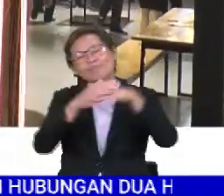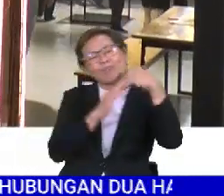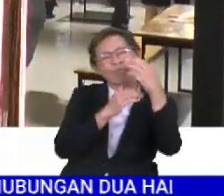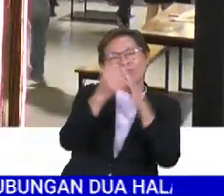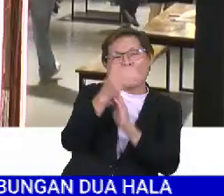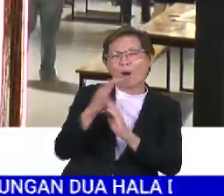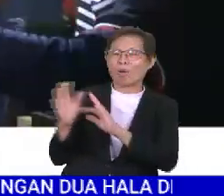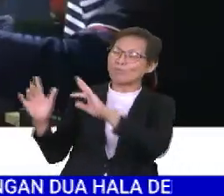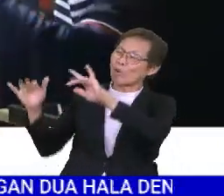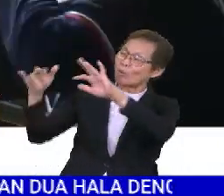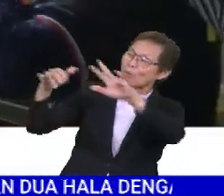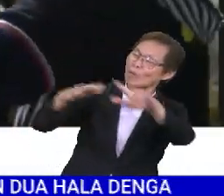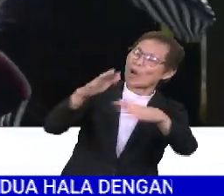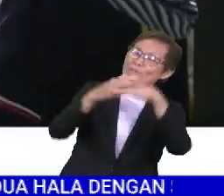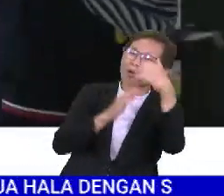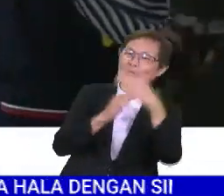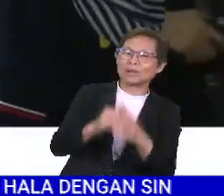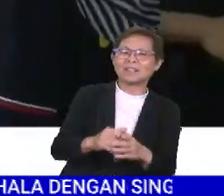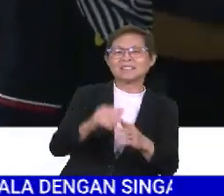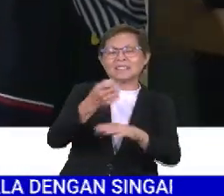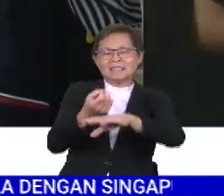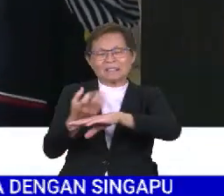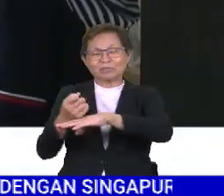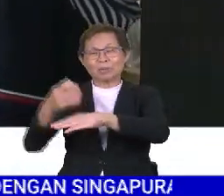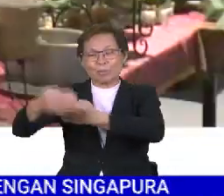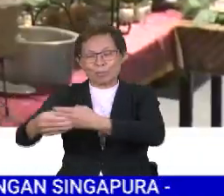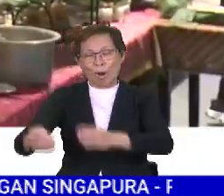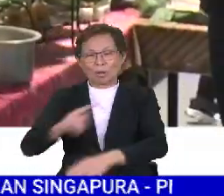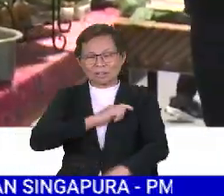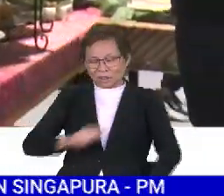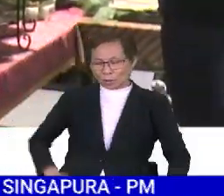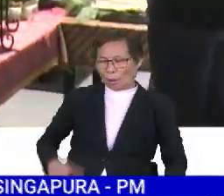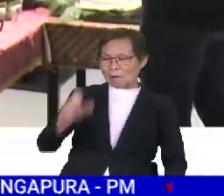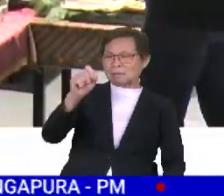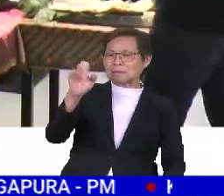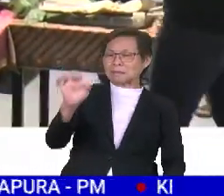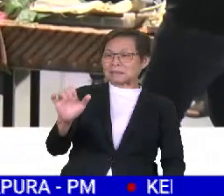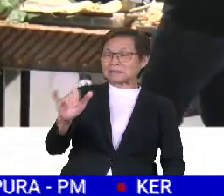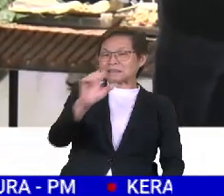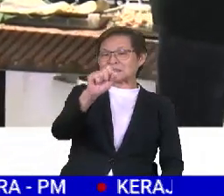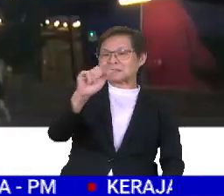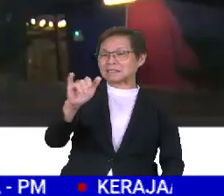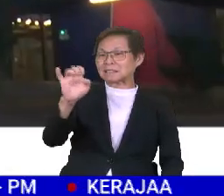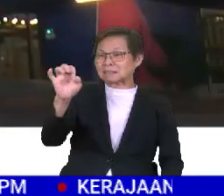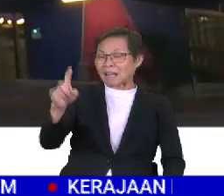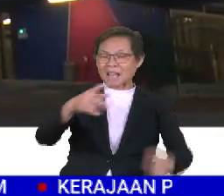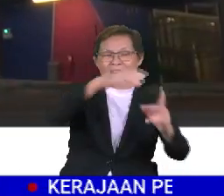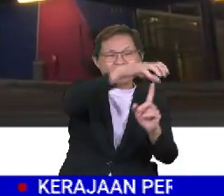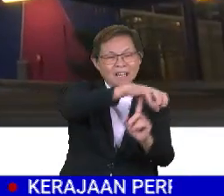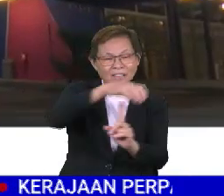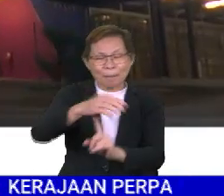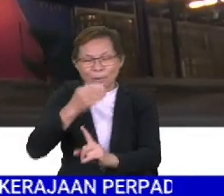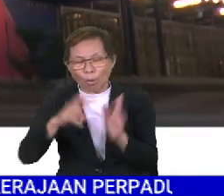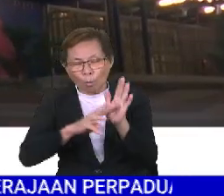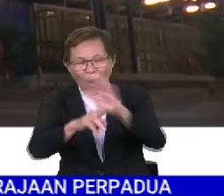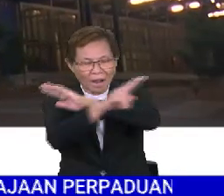pengunjung. Menurut pengerusi Jambox at Nilai, Tunku Said Razman Tunku Said Idrus Al-Kadri, gerai makanan yang mewakili